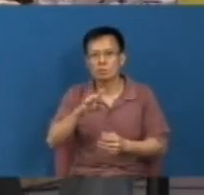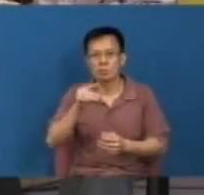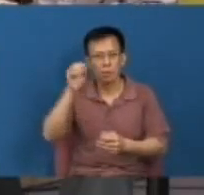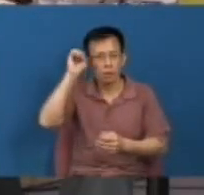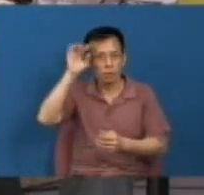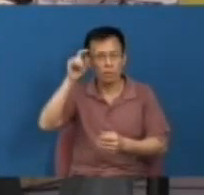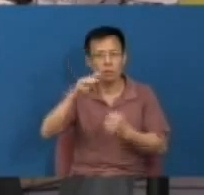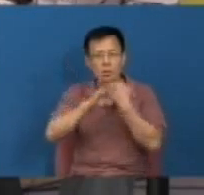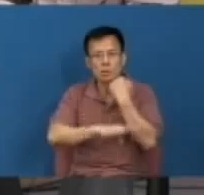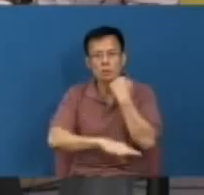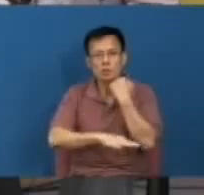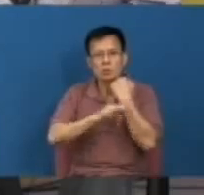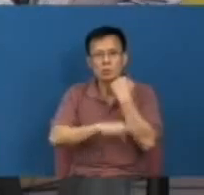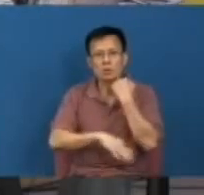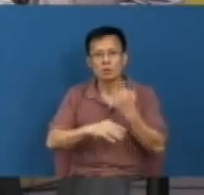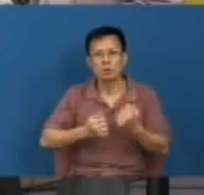意見。咁我話律師，